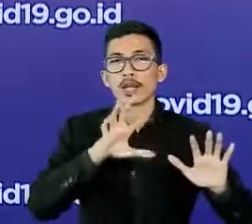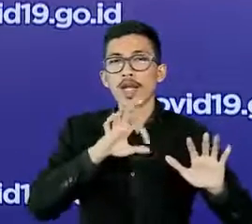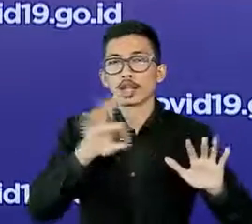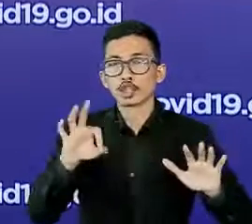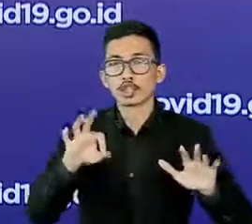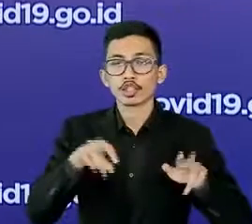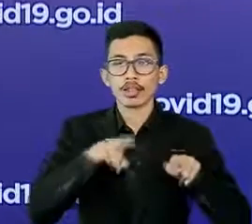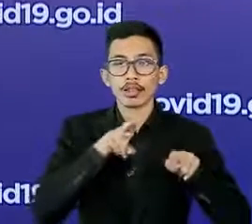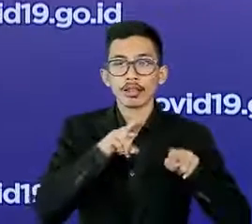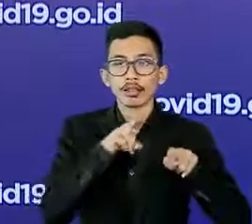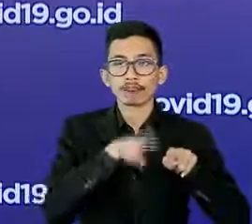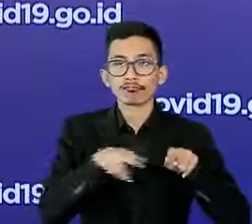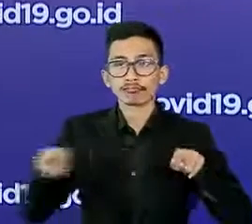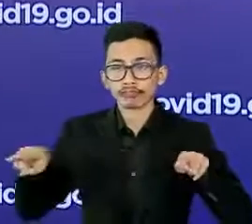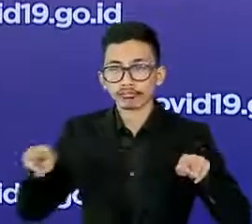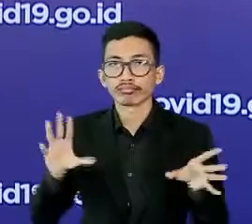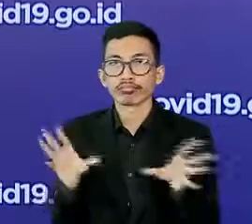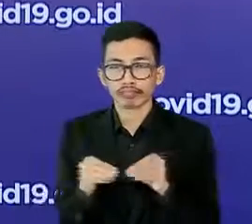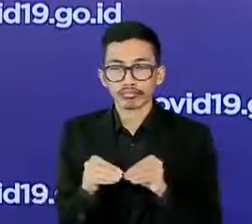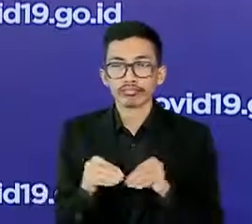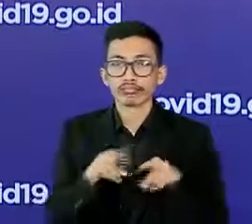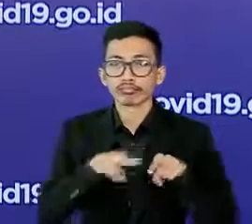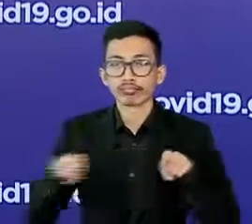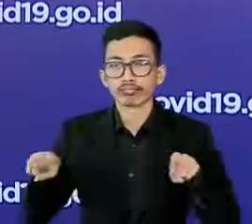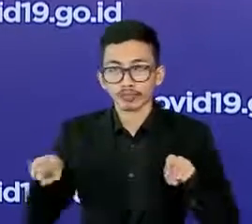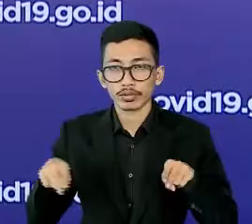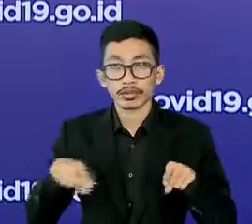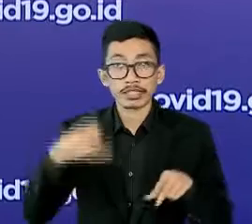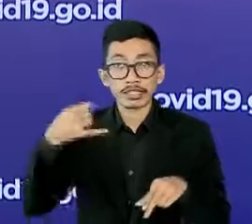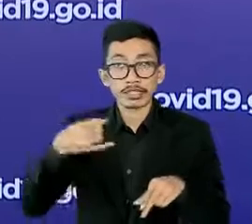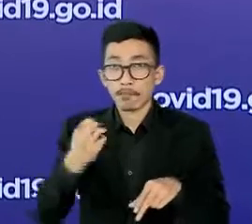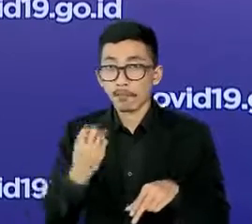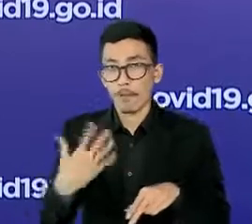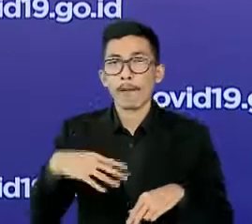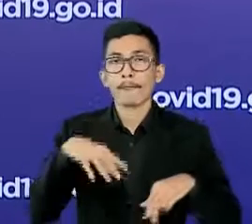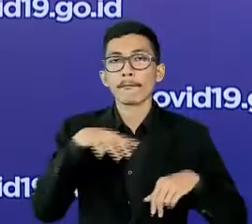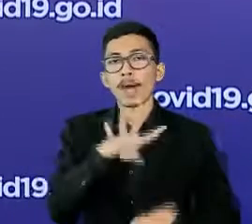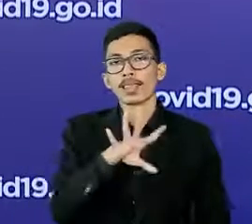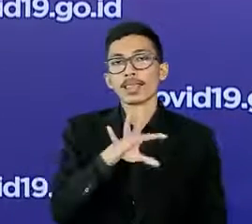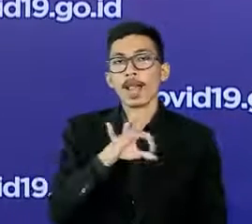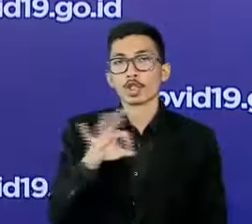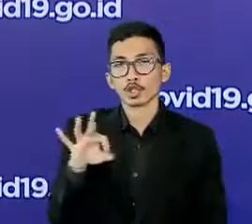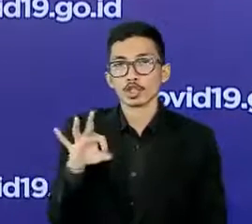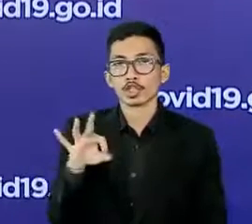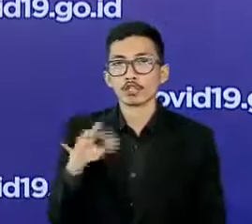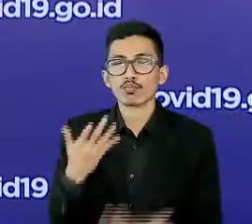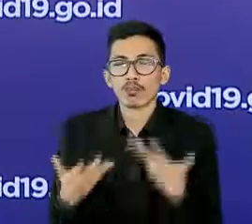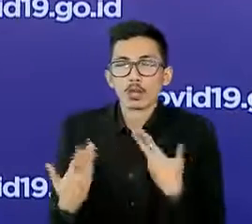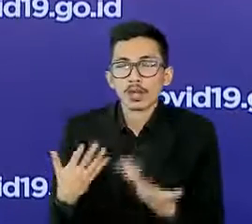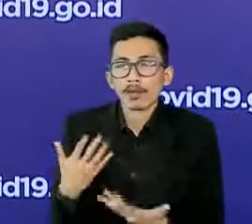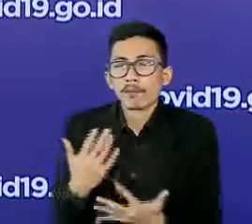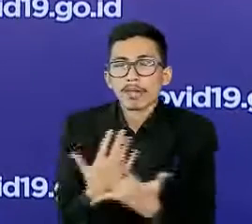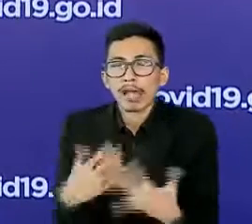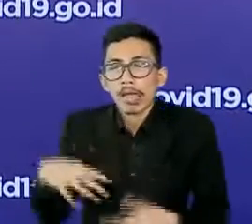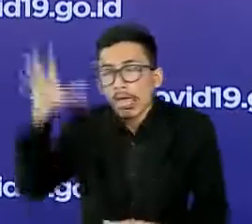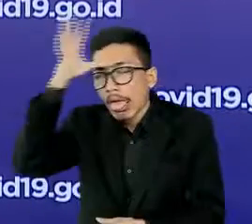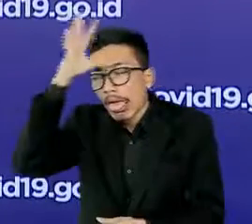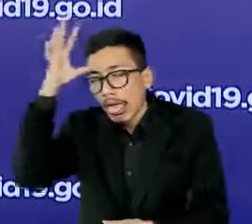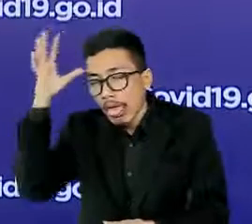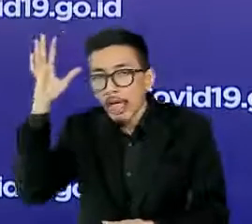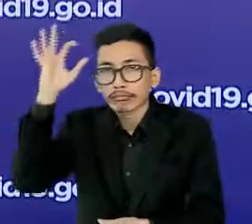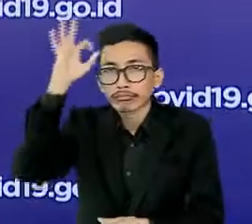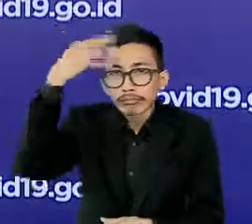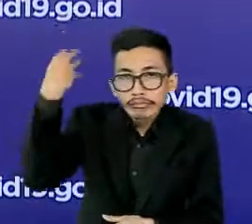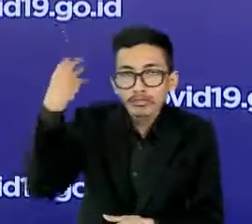tt1 ini baru terisi 400.4 napa masyarakat mungkin belum memahami ini oleh